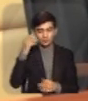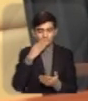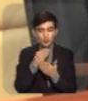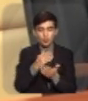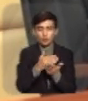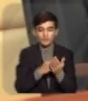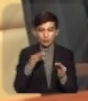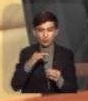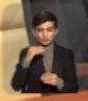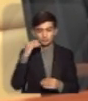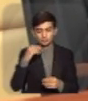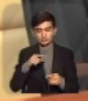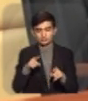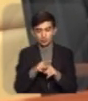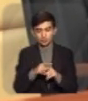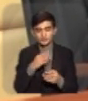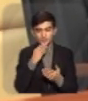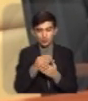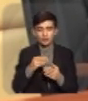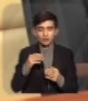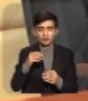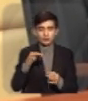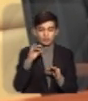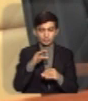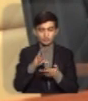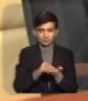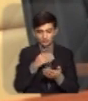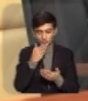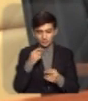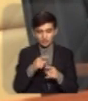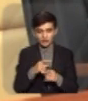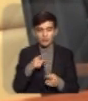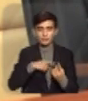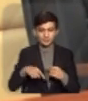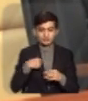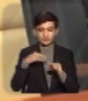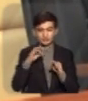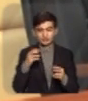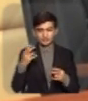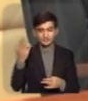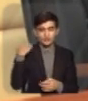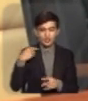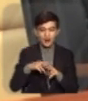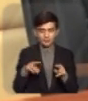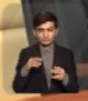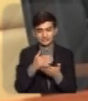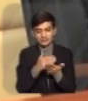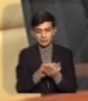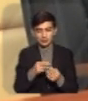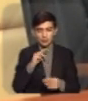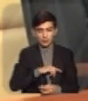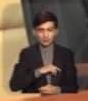тоже от этого никоим образом не зависит мы бы вообще вам предложили вернуться к прежней системе и